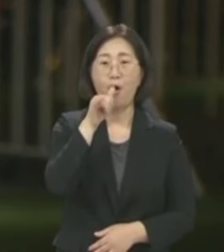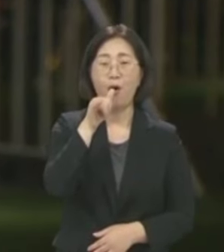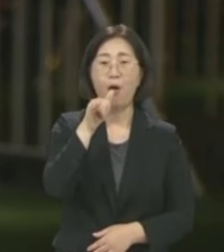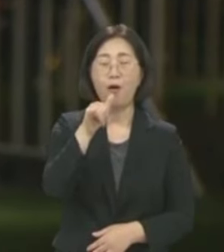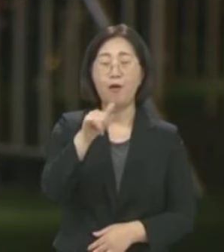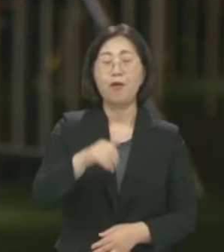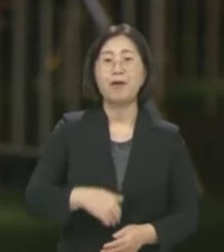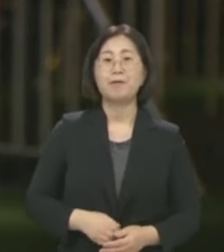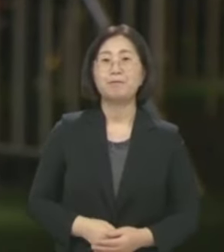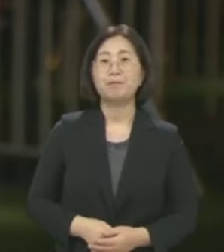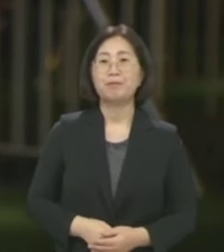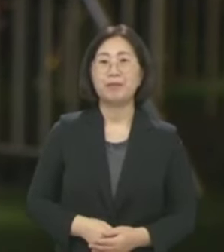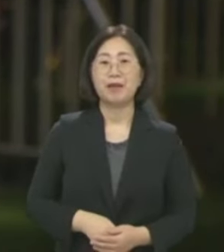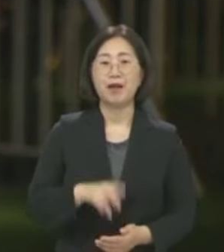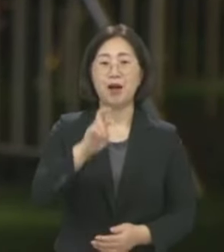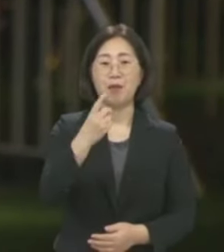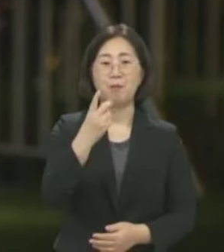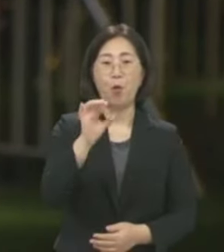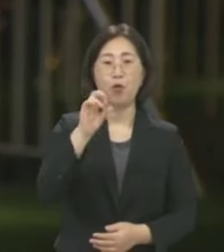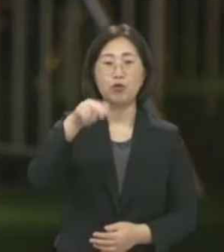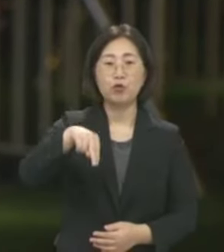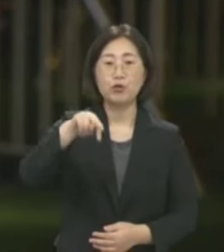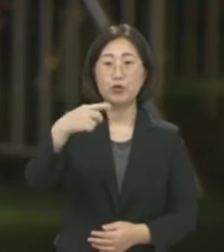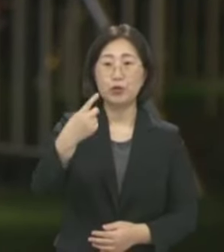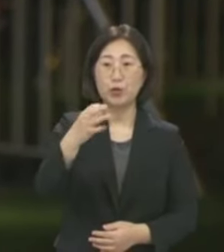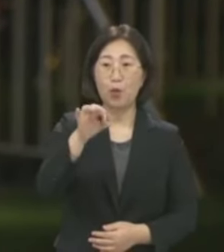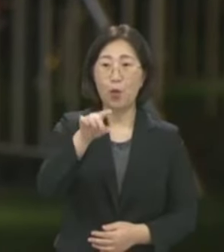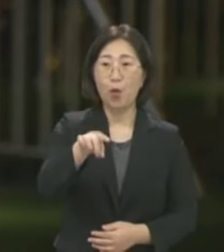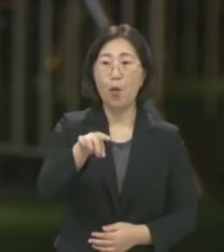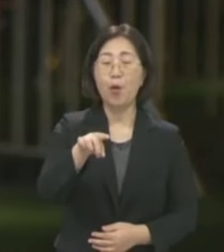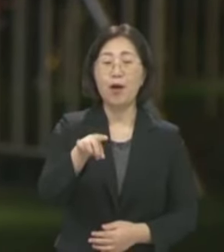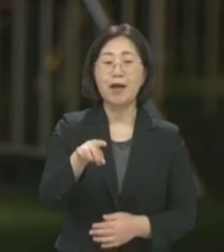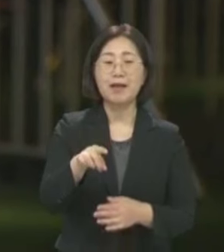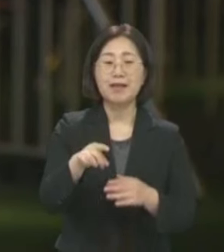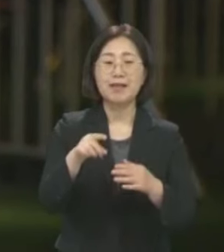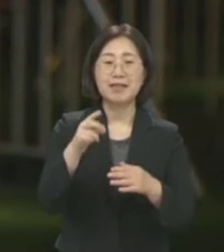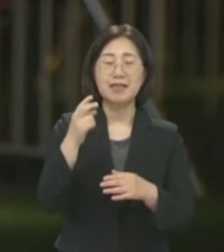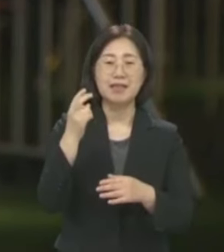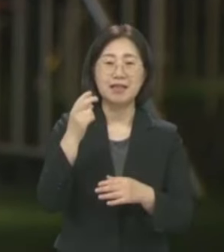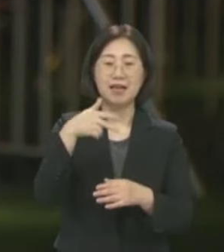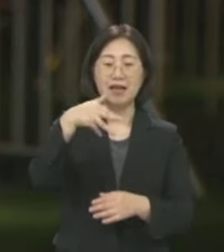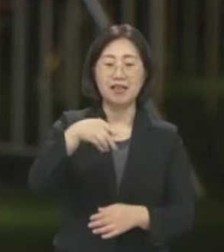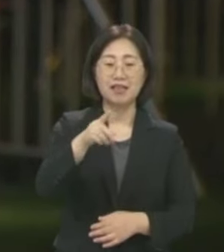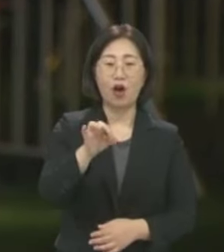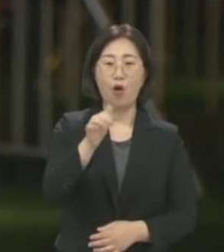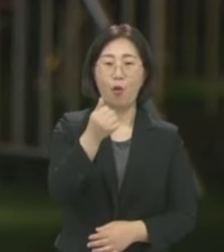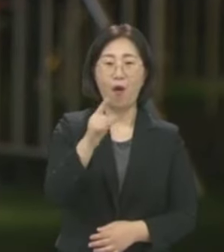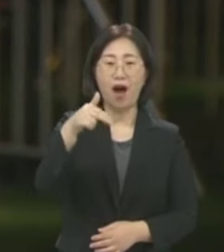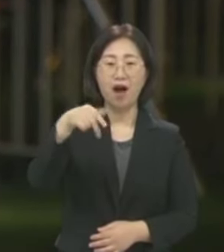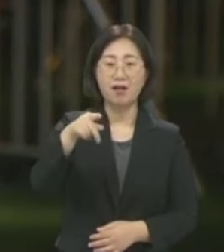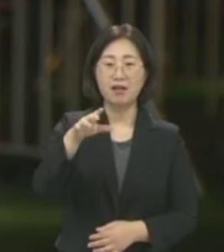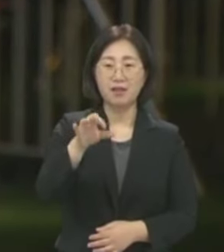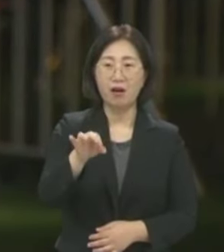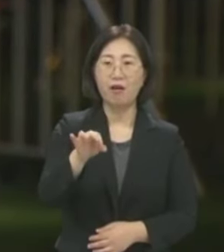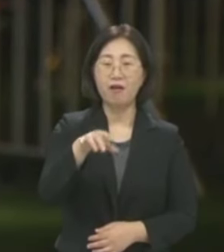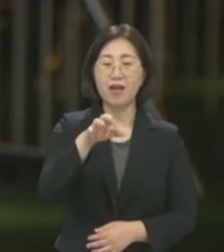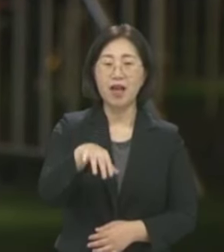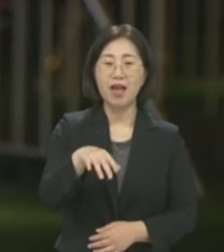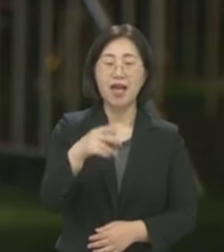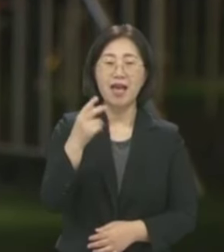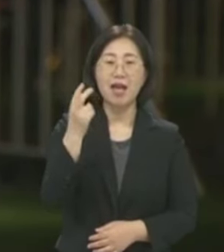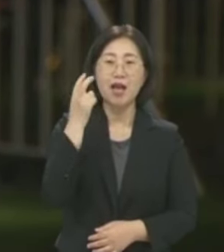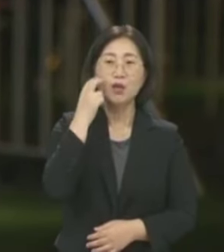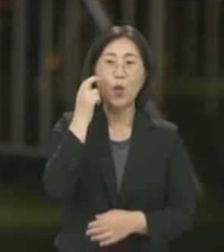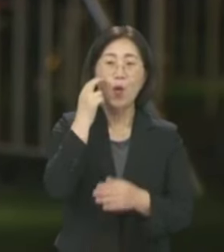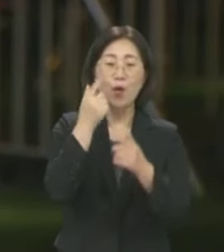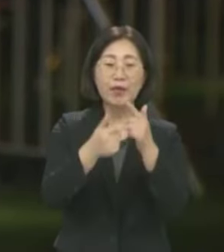이름하고 비슷한데요. 몽유송원. 우리 해미 읍성 뒤편에 보면 청어정이라고 있습니다. 아주 아름다운 송림이 있는데